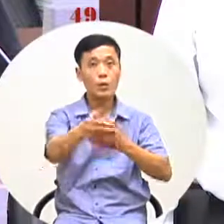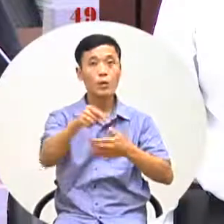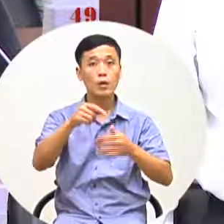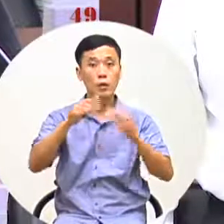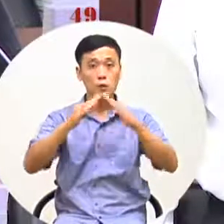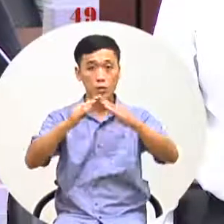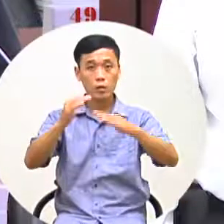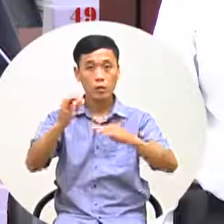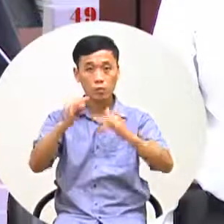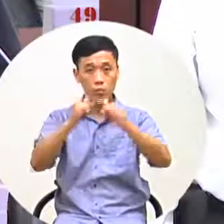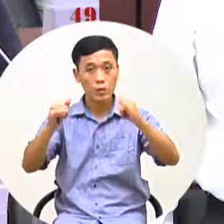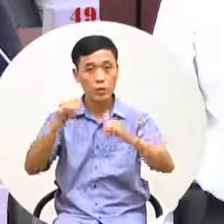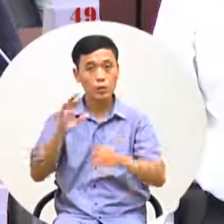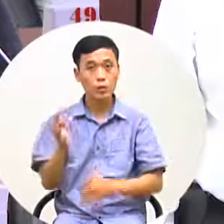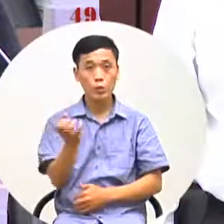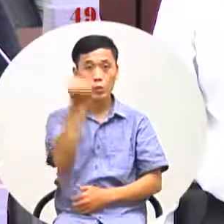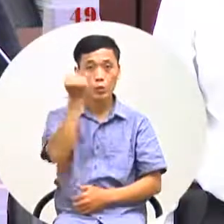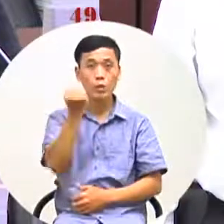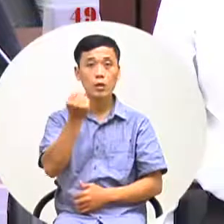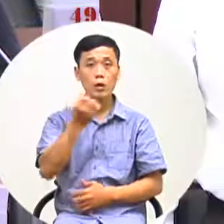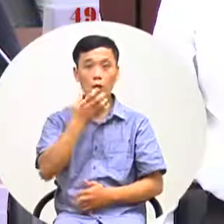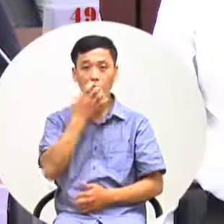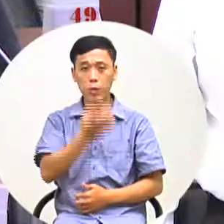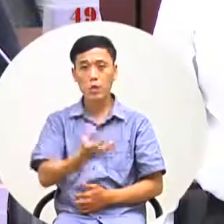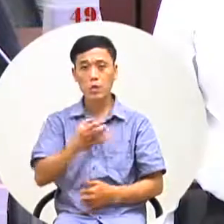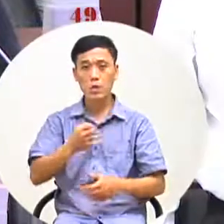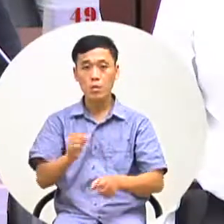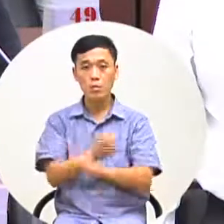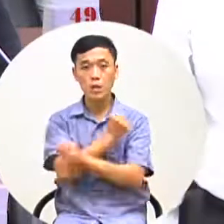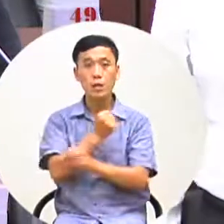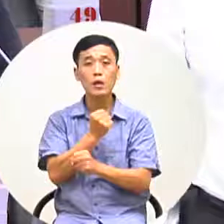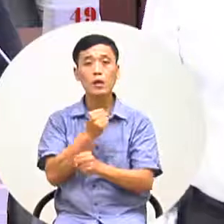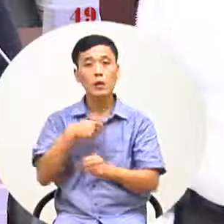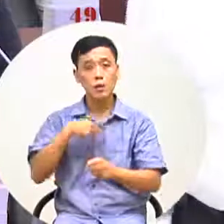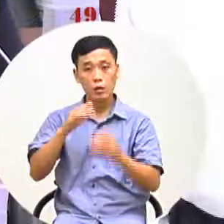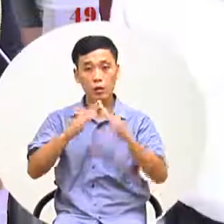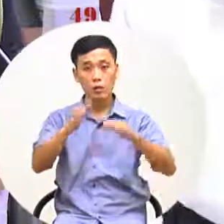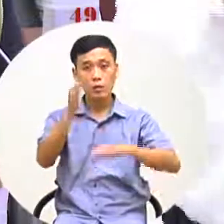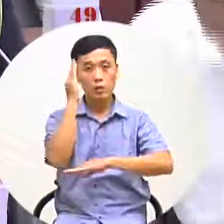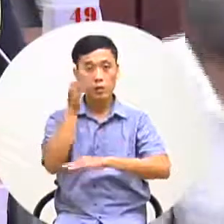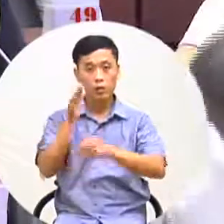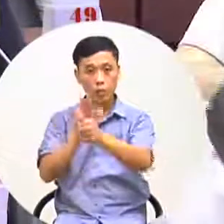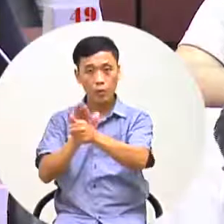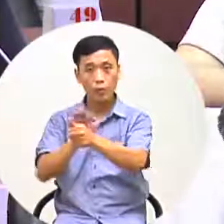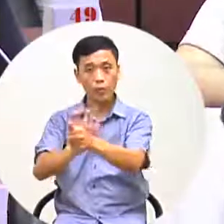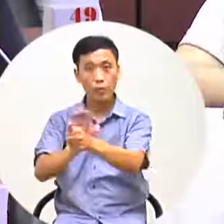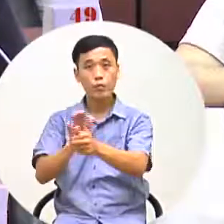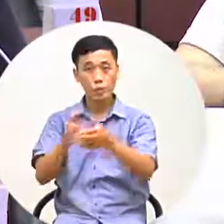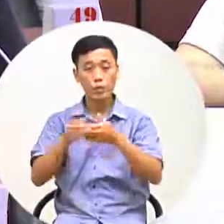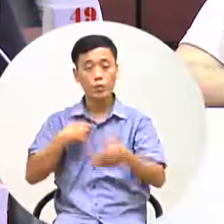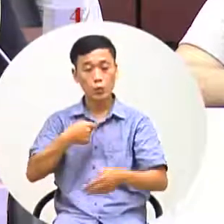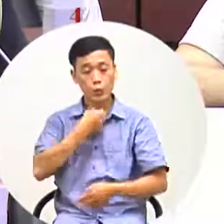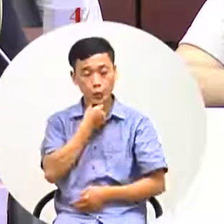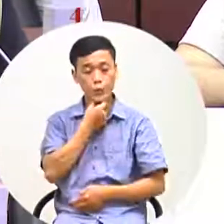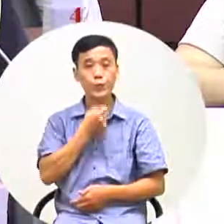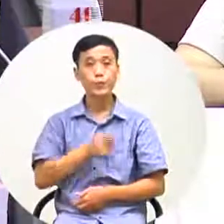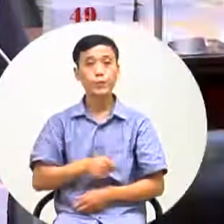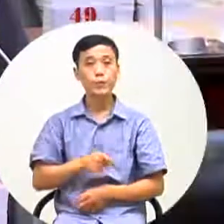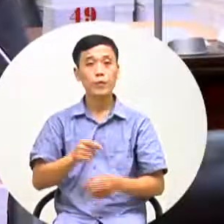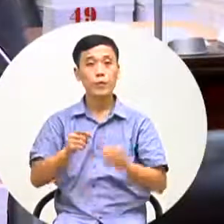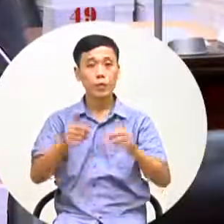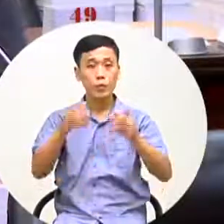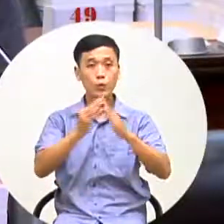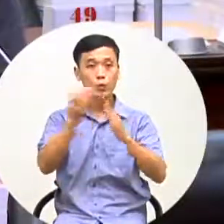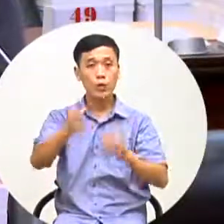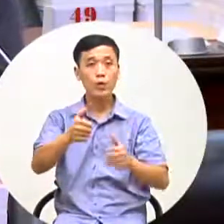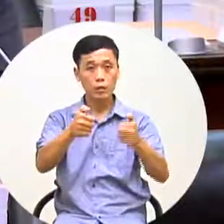市政府一定要出面来协助他们，啊这个我们很愿意，谢谢。 好，谢谢局长。所以拜托局长，我